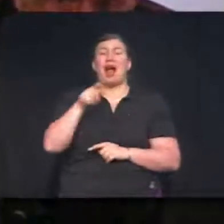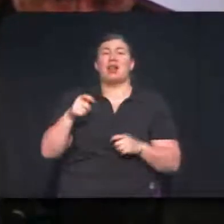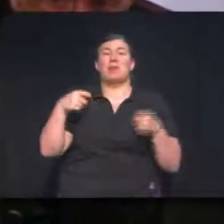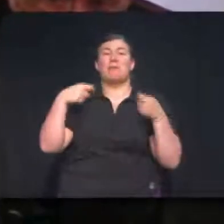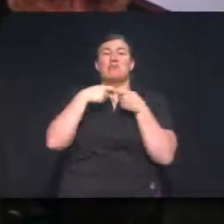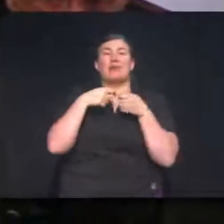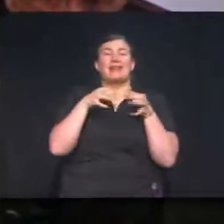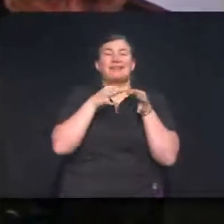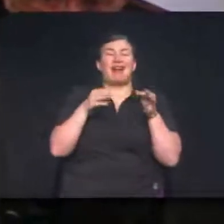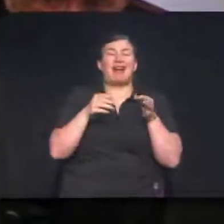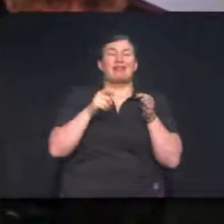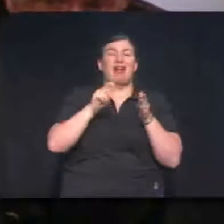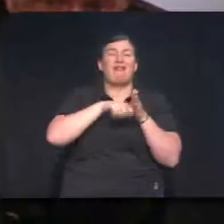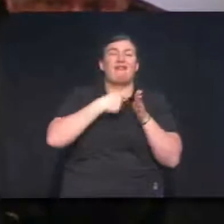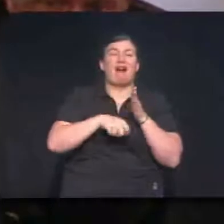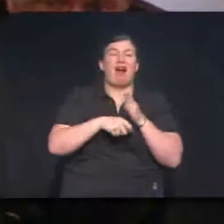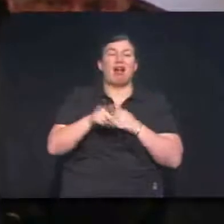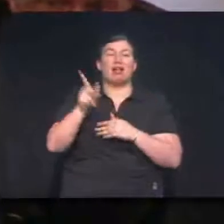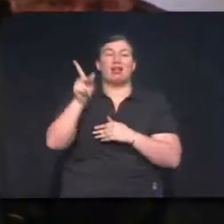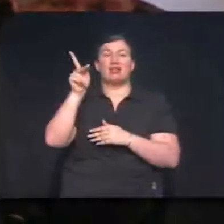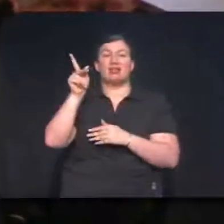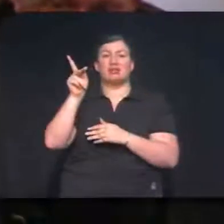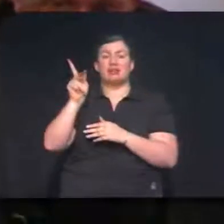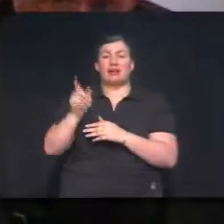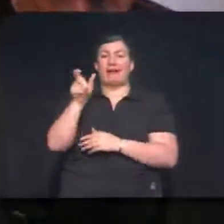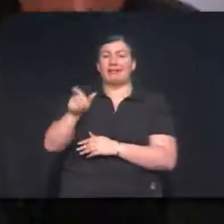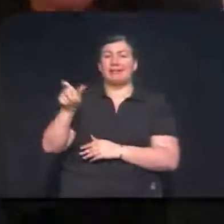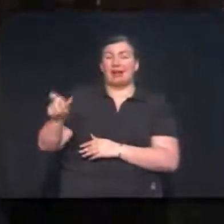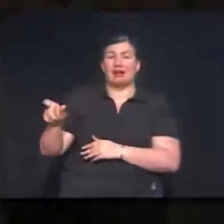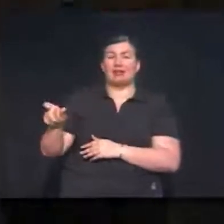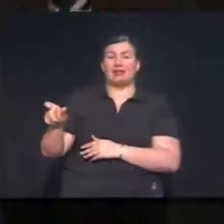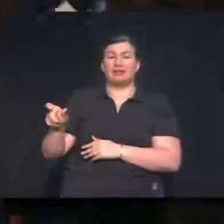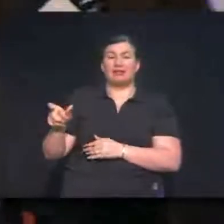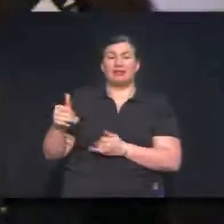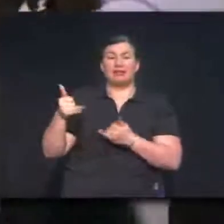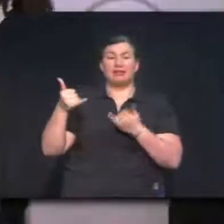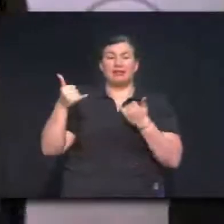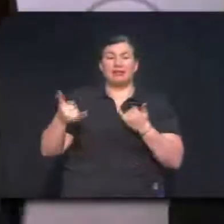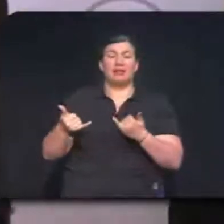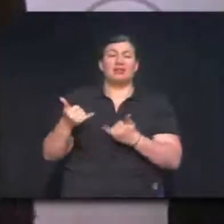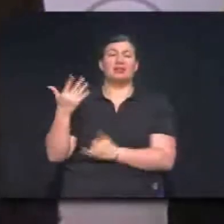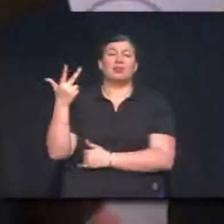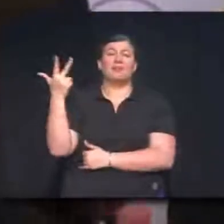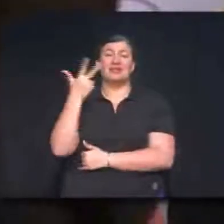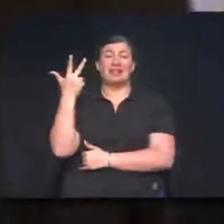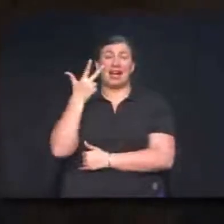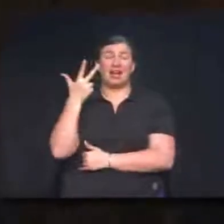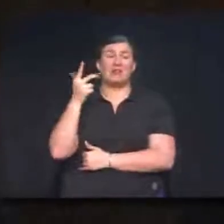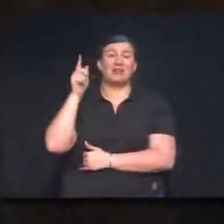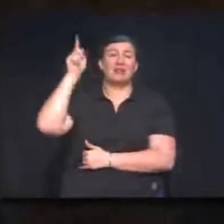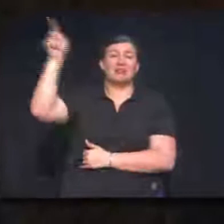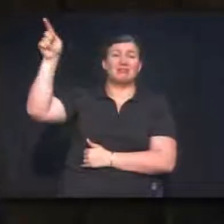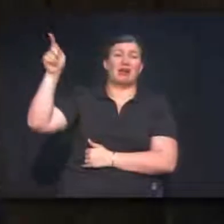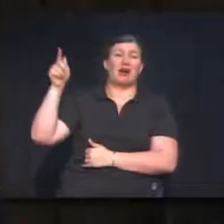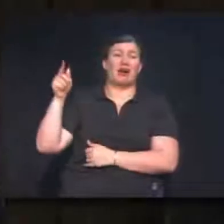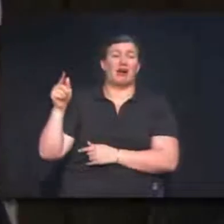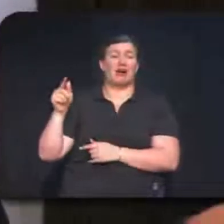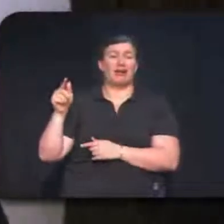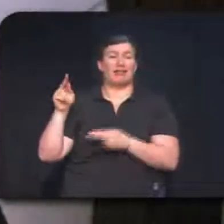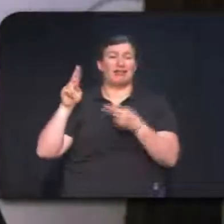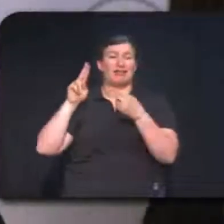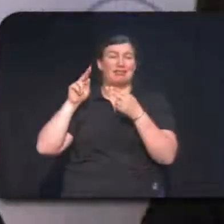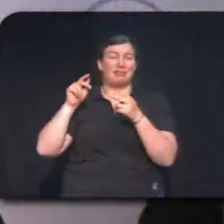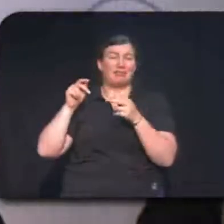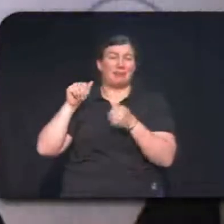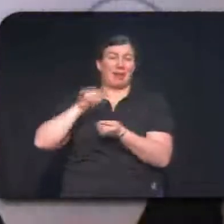sich kurz vor kurzem also gegen 15 Uhr im Pressebereich treffen ich glaube die Durchsage habe ich jetzt irgendwie zum sechsten Mal gemacht